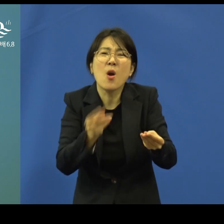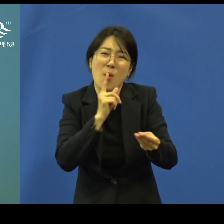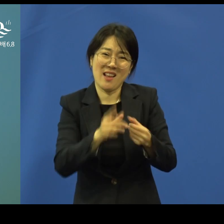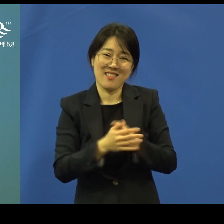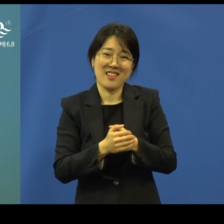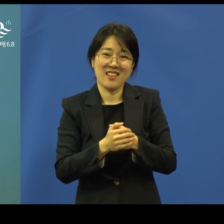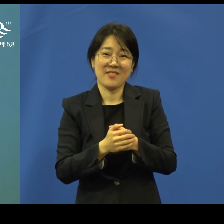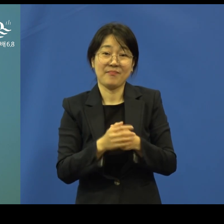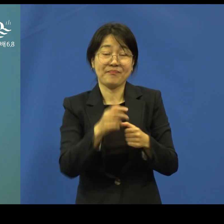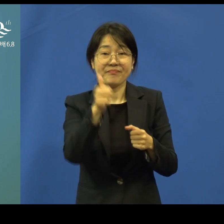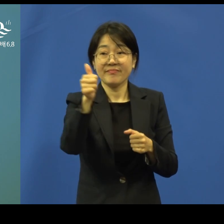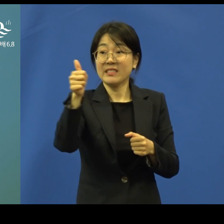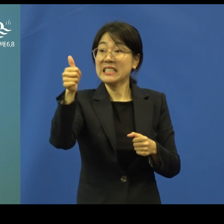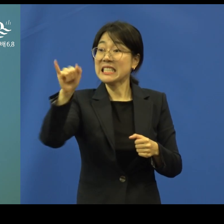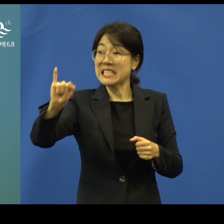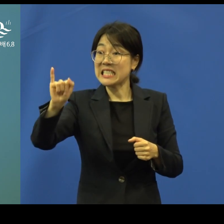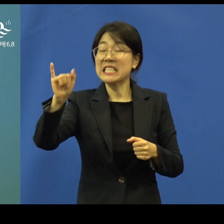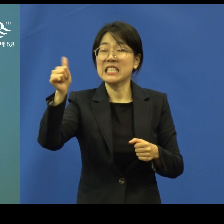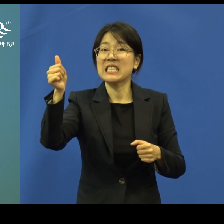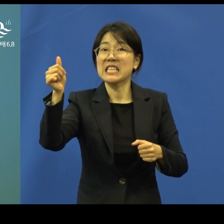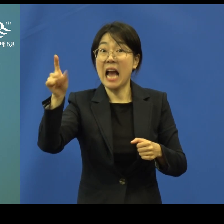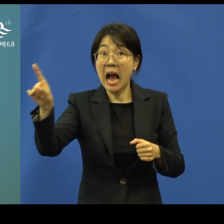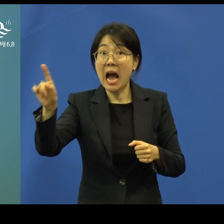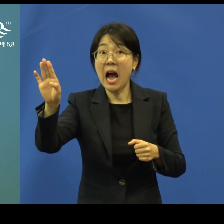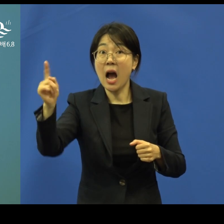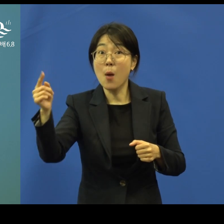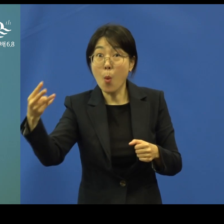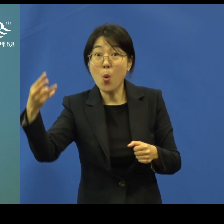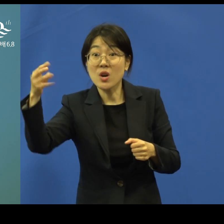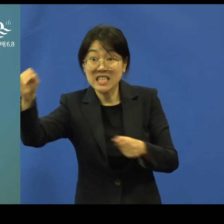이제 히에아볼리라고 하는 폴리스,